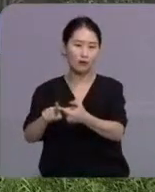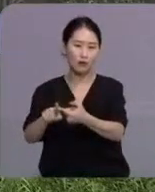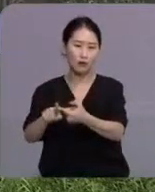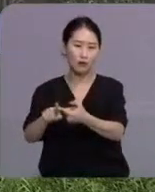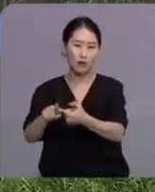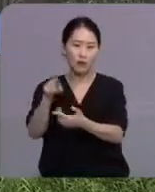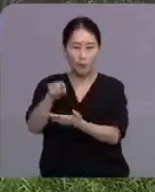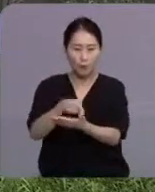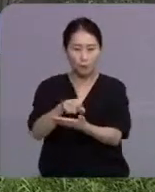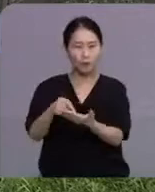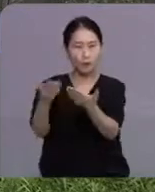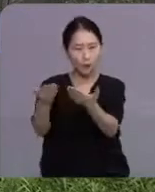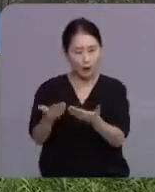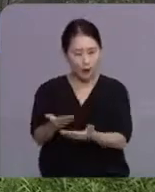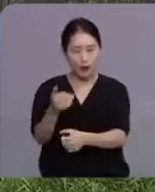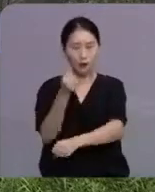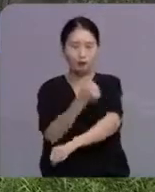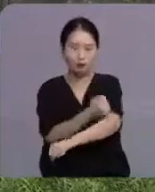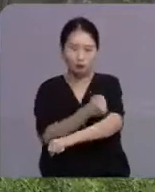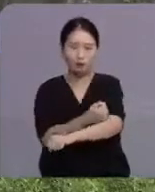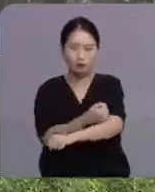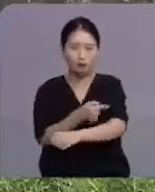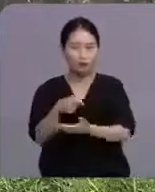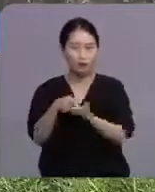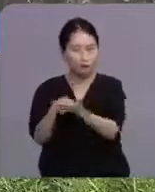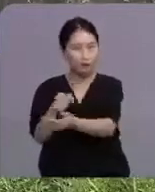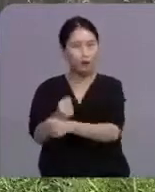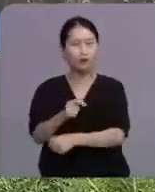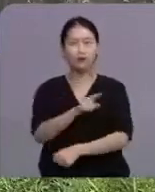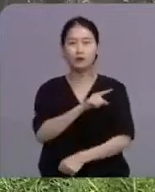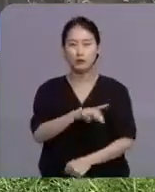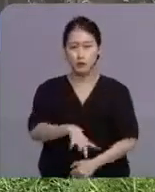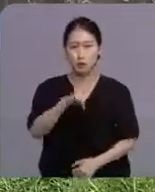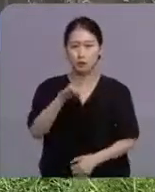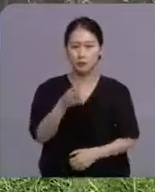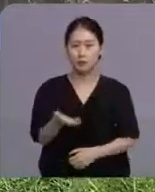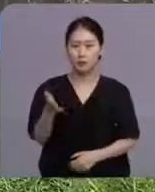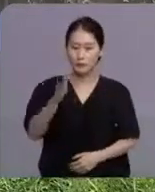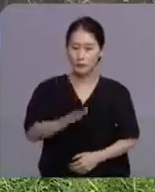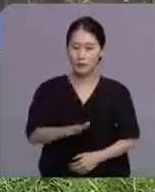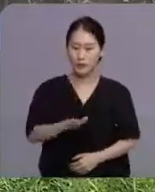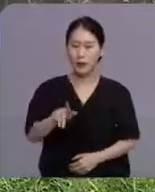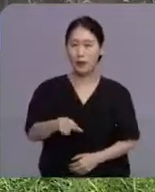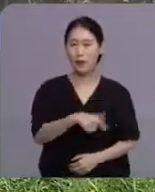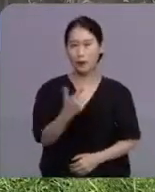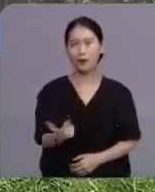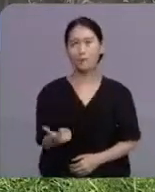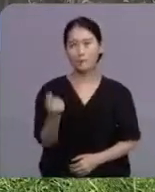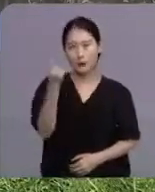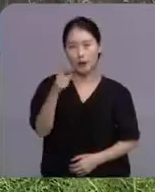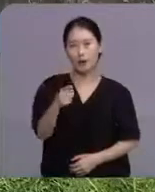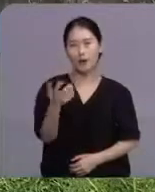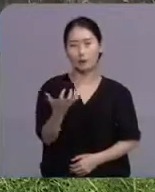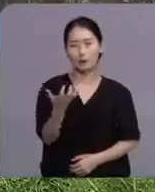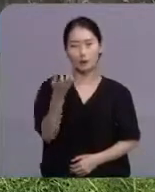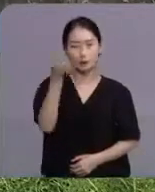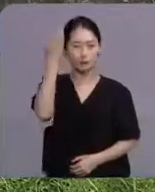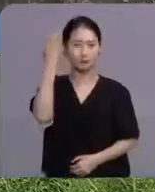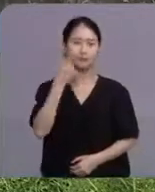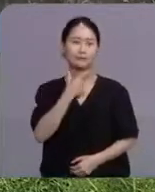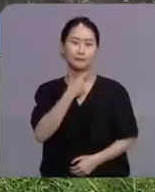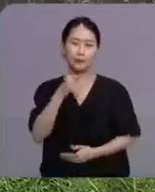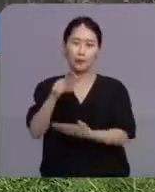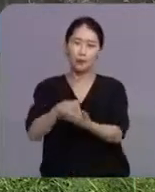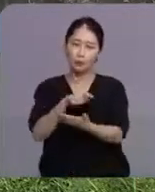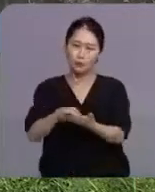뱅 연기들을 간다던가 그런 건 처음인데 한번 빨리 이렇게 이제야 지 괴 3팀 거상을 해봐도